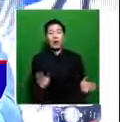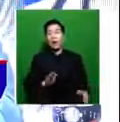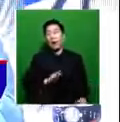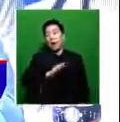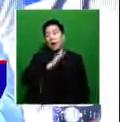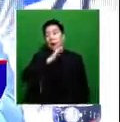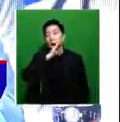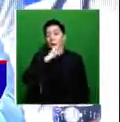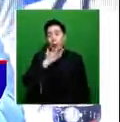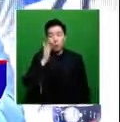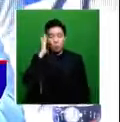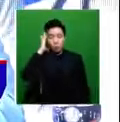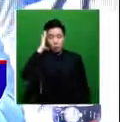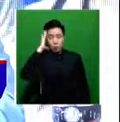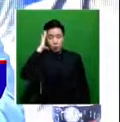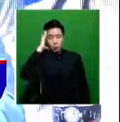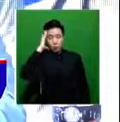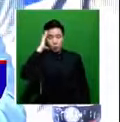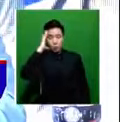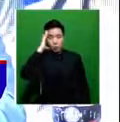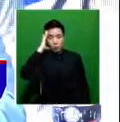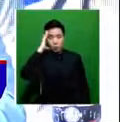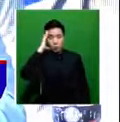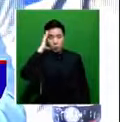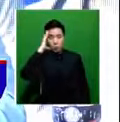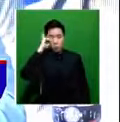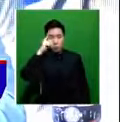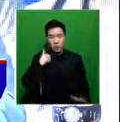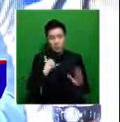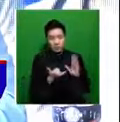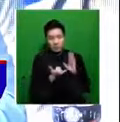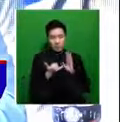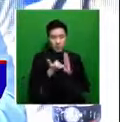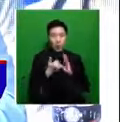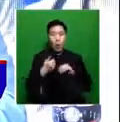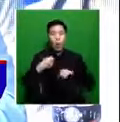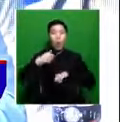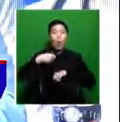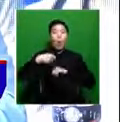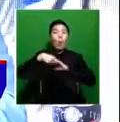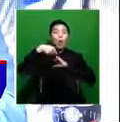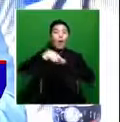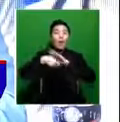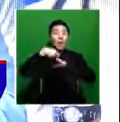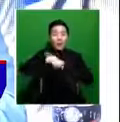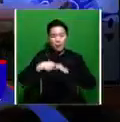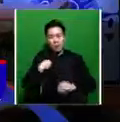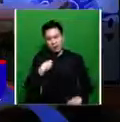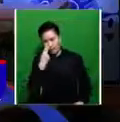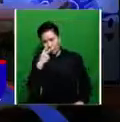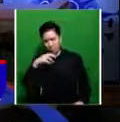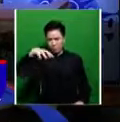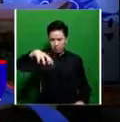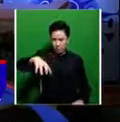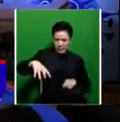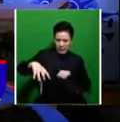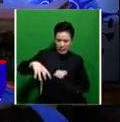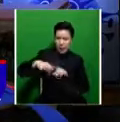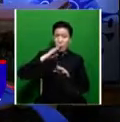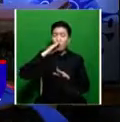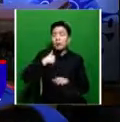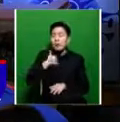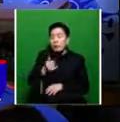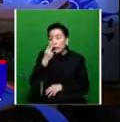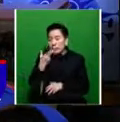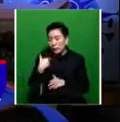พรุ่งนี้เนี่ยผมไปบ้านไปโคราชไปอำเภอหนึ่งแล้วเห็นสถานที่แห่งหนึ่งนะครับผมไปกับท่านอ